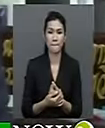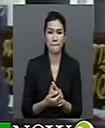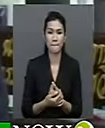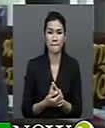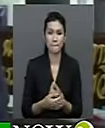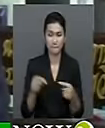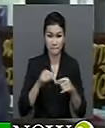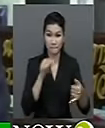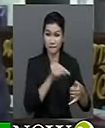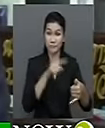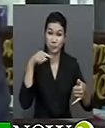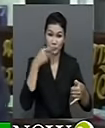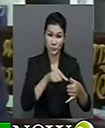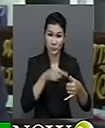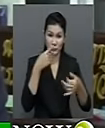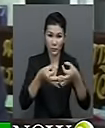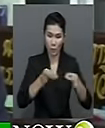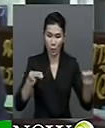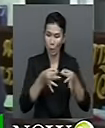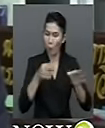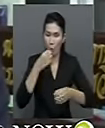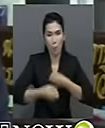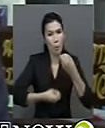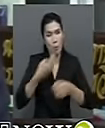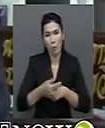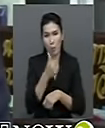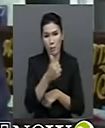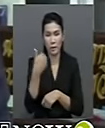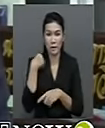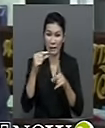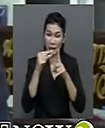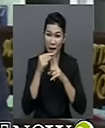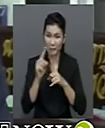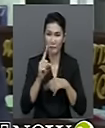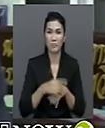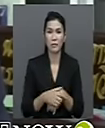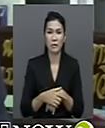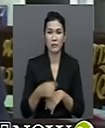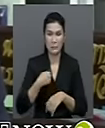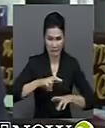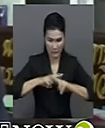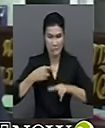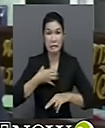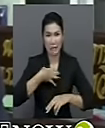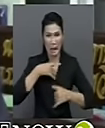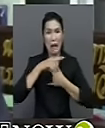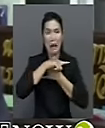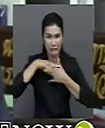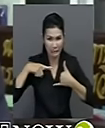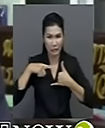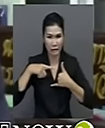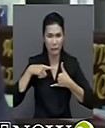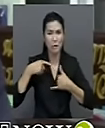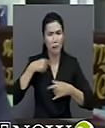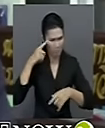นี่พอดีเด็กคนนี้นี่เขาเขียนได้โดนใจก็คือมีคำหนึ่งว่าเขาอยากจะฆ่าตัวตายนี่เด็กคน